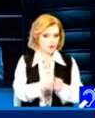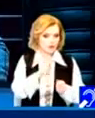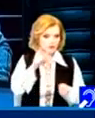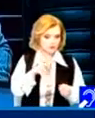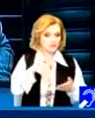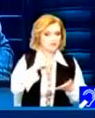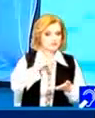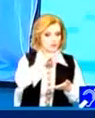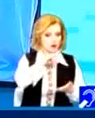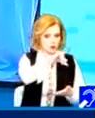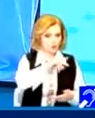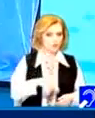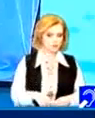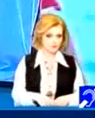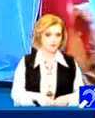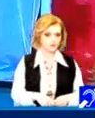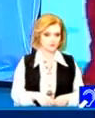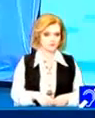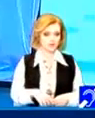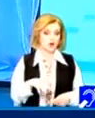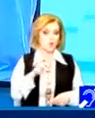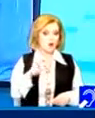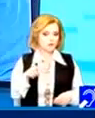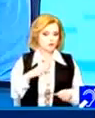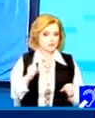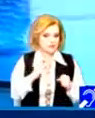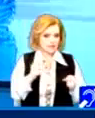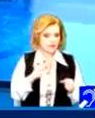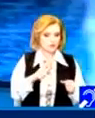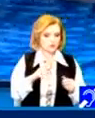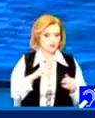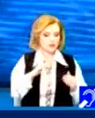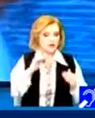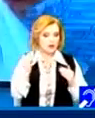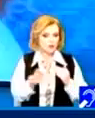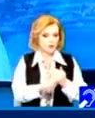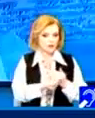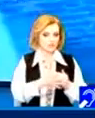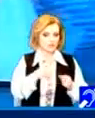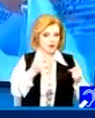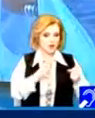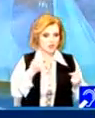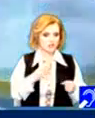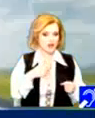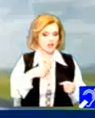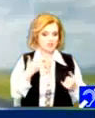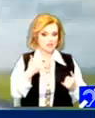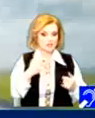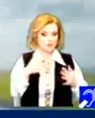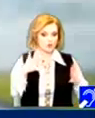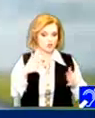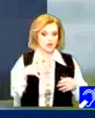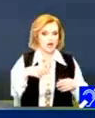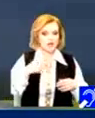oamenii au renunțat la a camufla țigările prin mașini, dar le ascund în bagajele de mână sau de cală și părăsesc țara cu avionul.